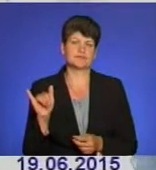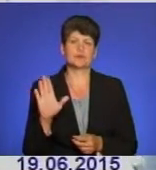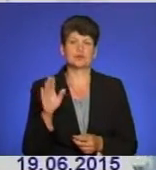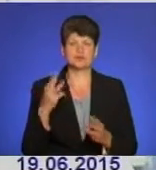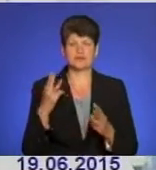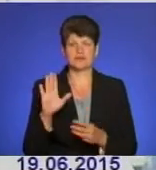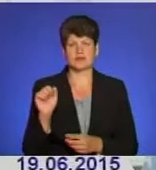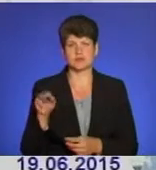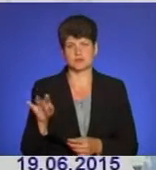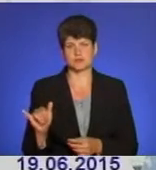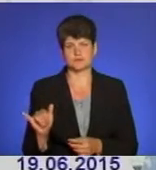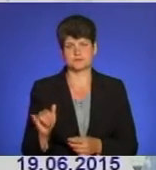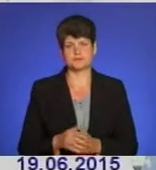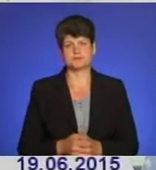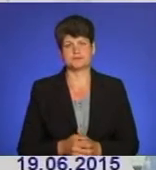ватру.